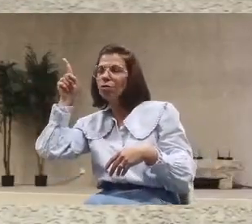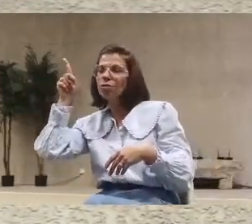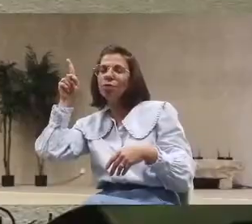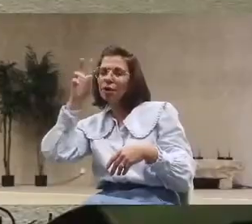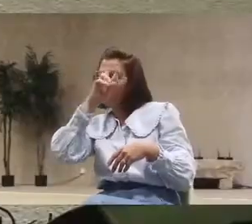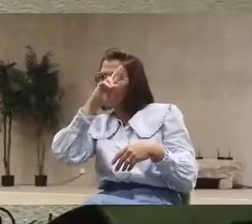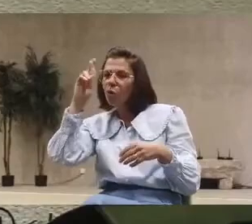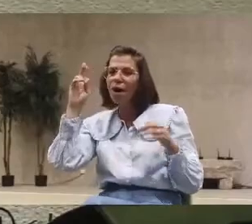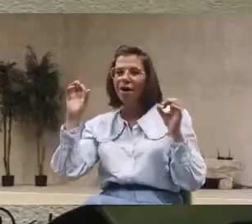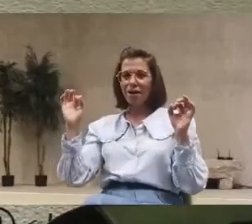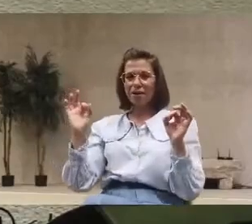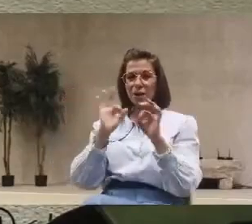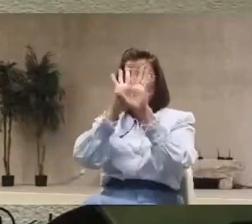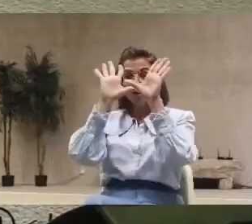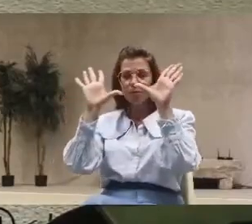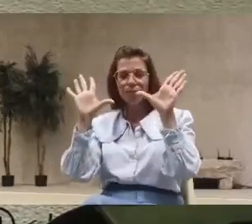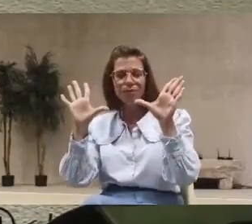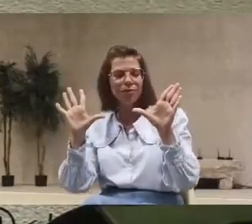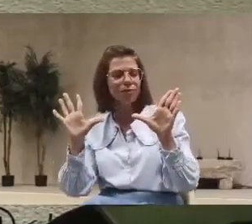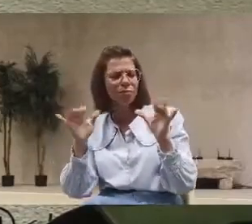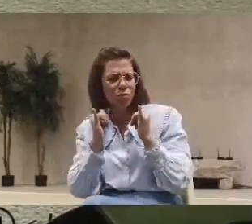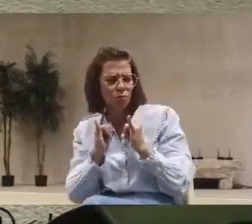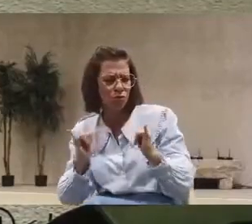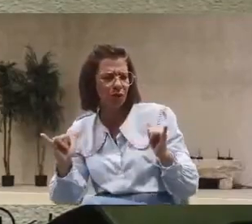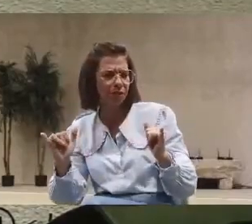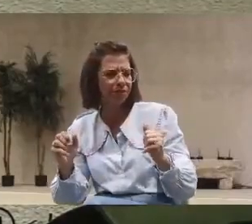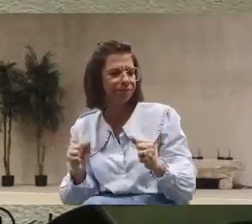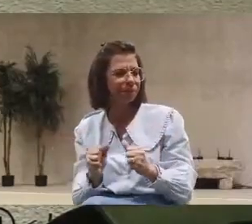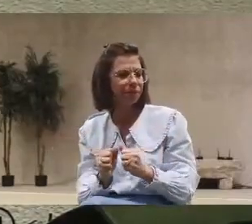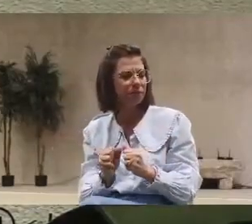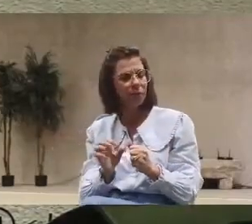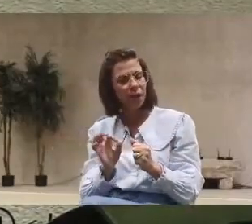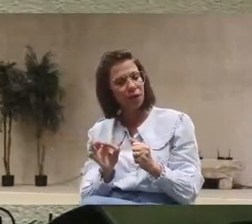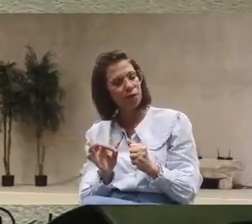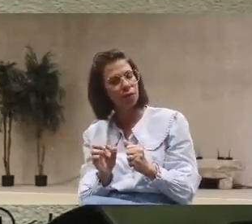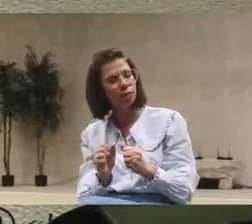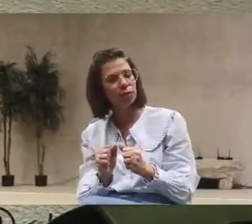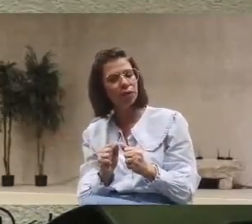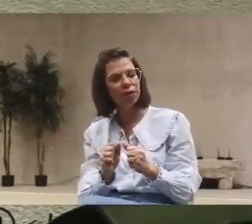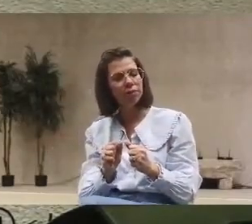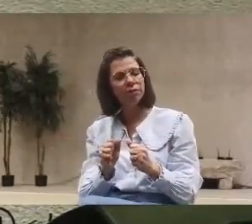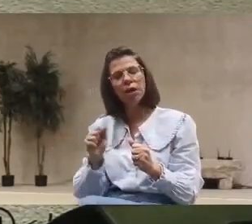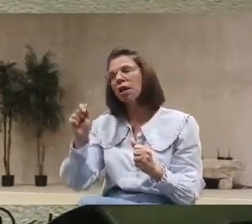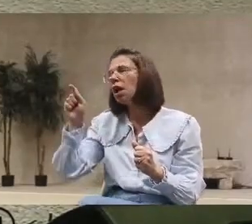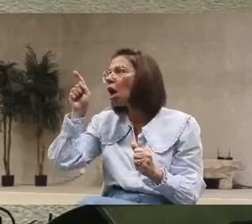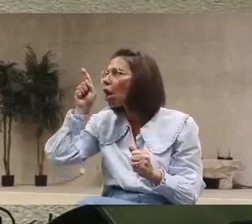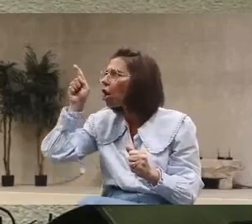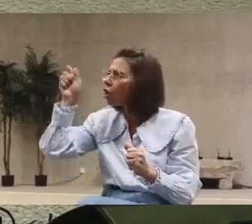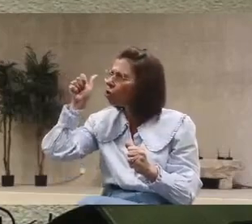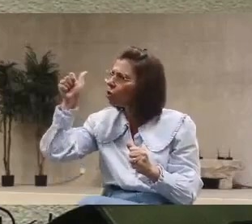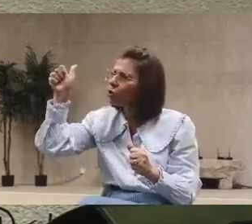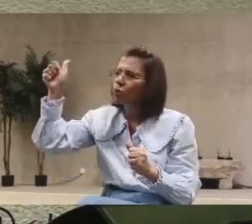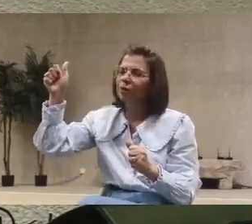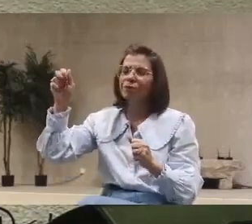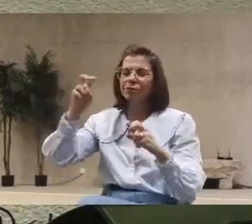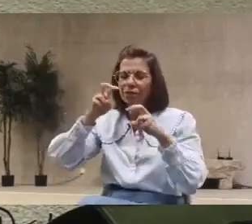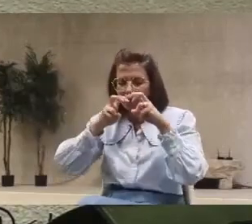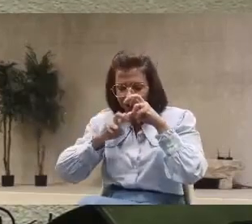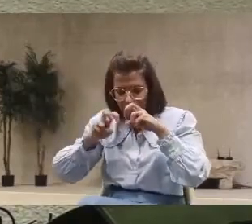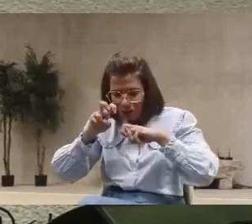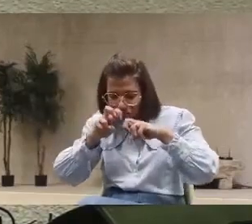à le vivre, chercher ses intérêts, chercher à